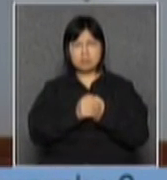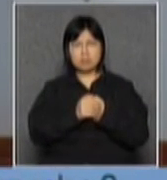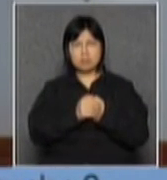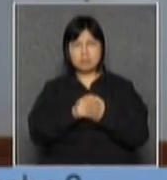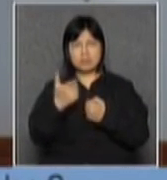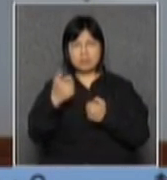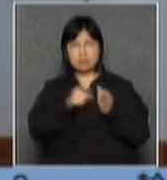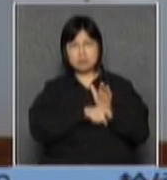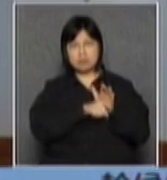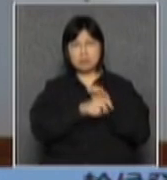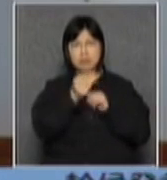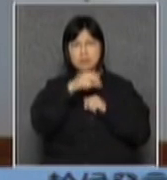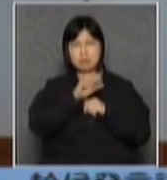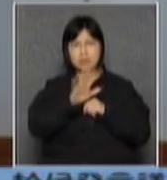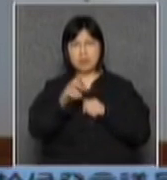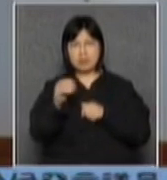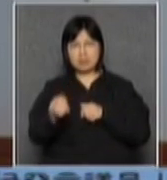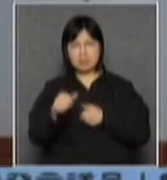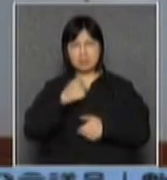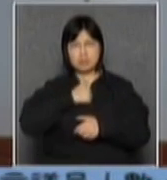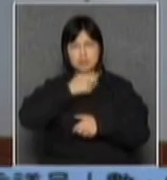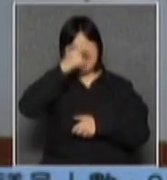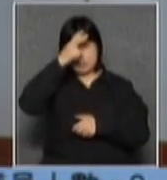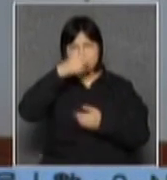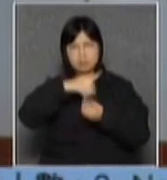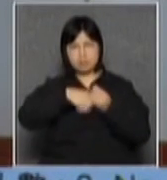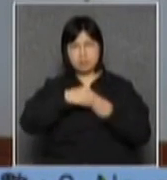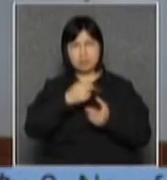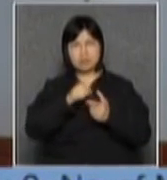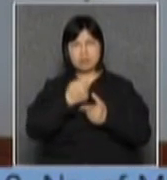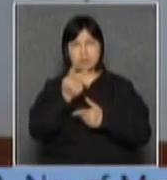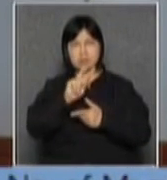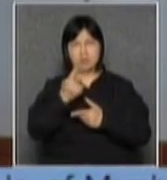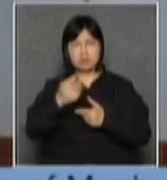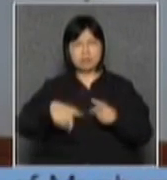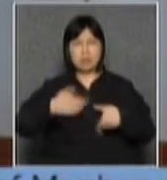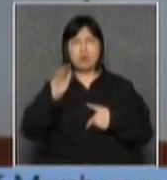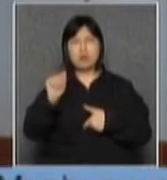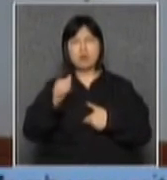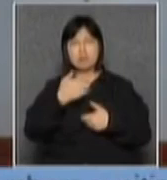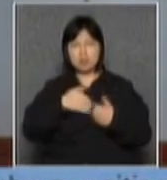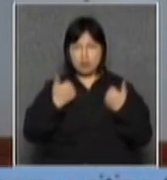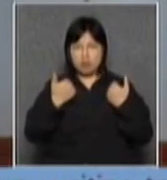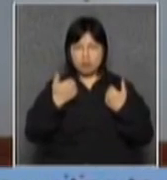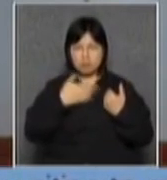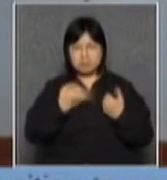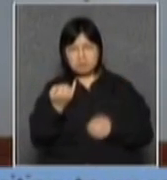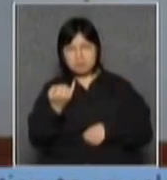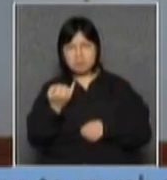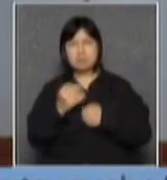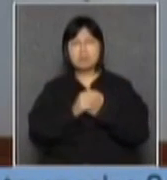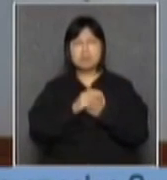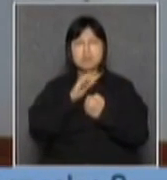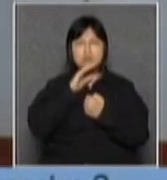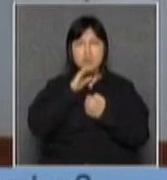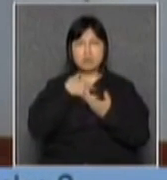餘咧？我係7500億，係足夠政府22個月嘅開支。咁到底係健康又唔健康呢？如果我哋今日